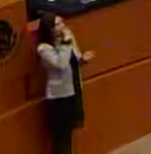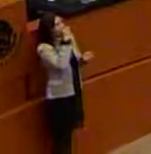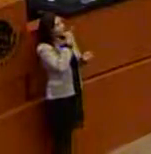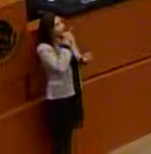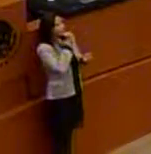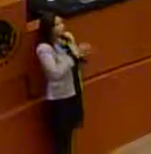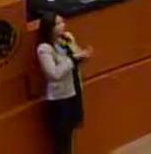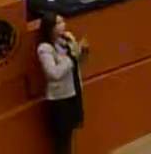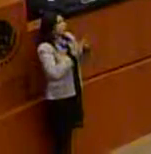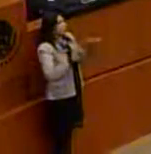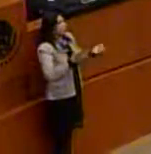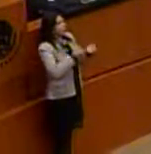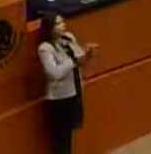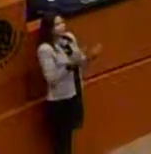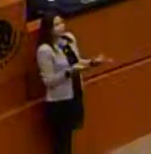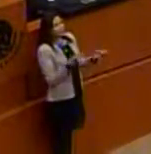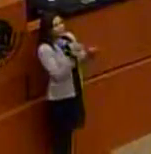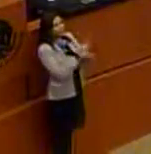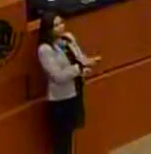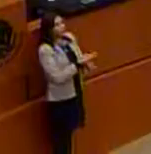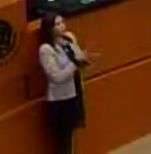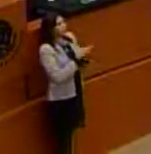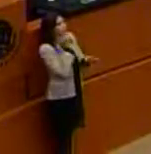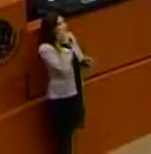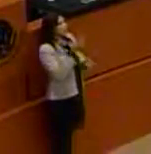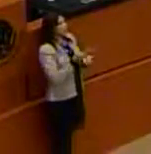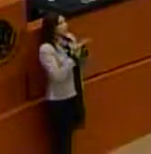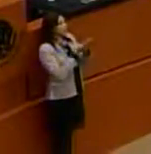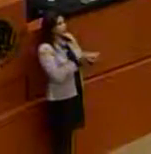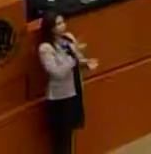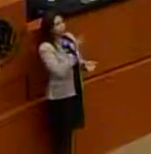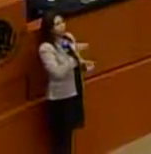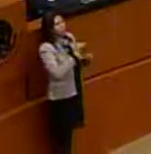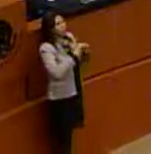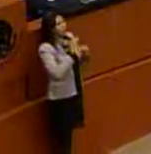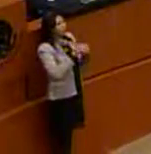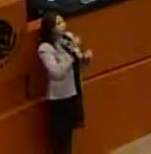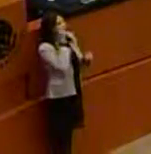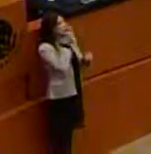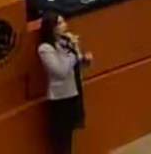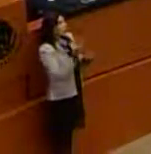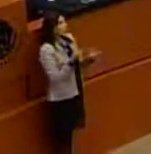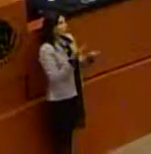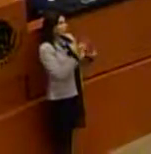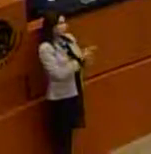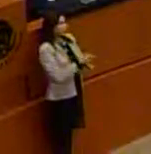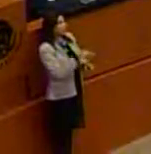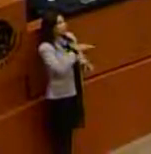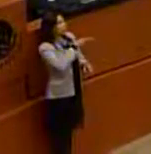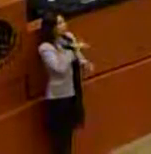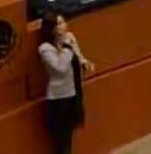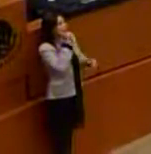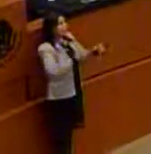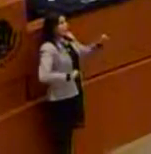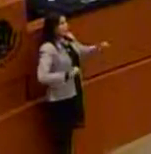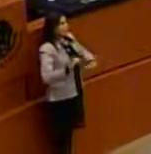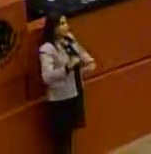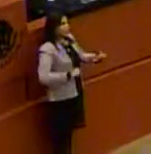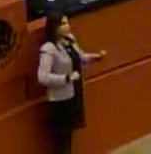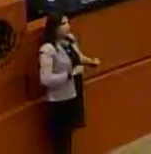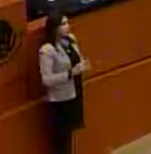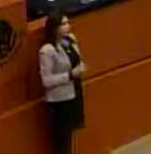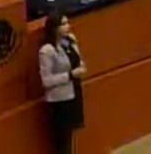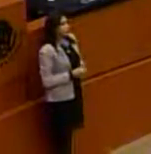responsabilité individuelle. Les gens ne deviennent pas plus oisifs, mais plus motivés pour l'activité. Ces expériences et les sondages indiquent qu'avec